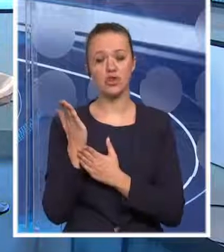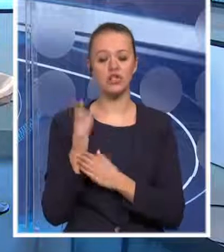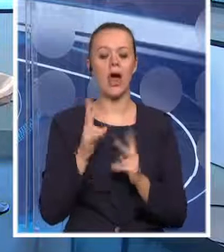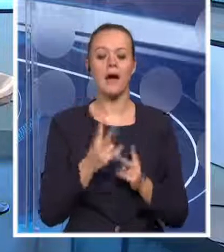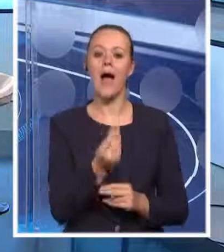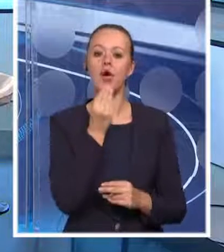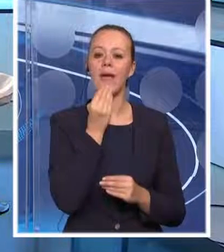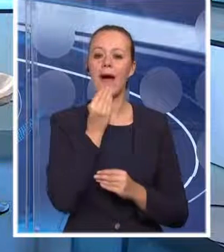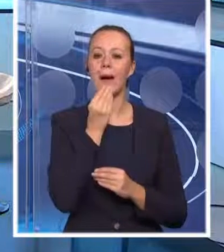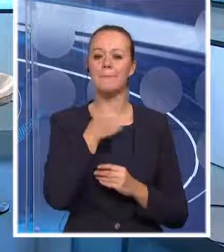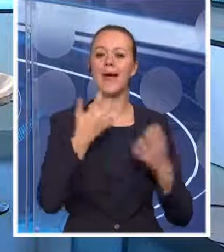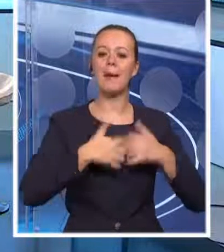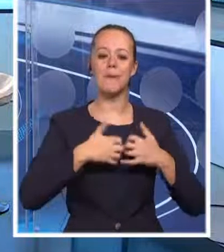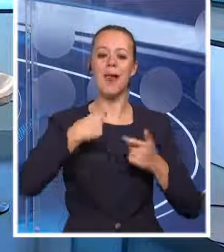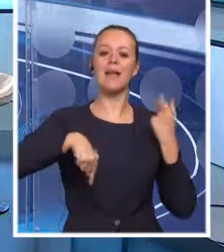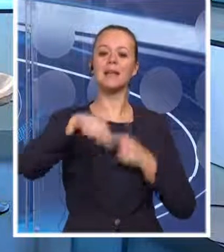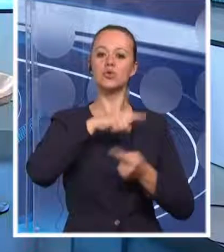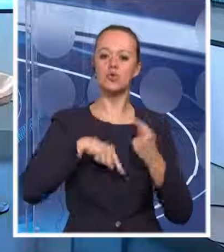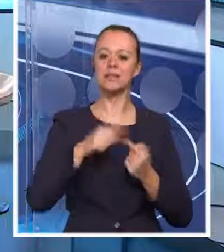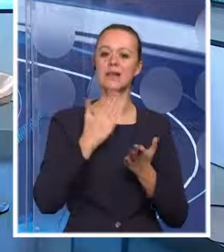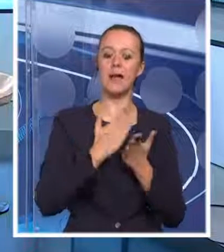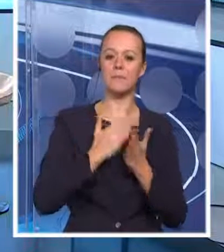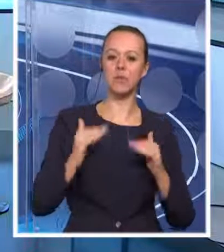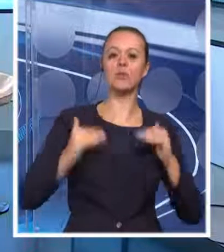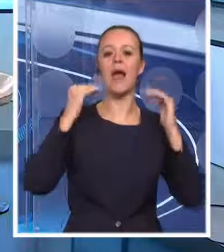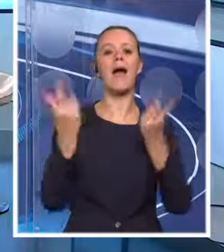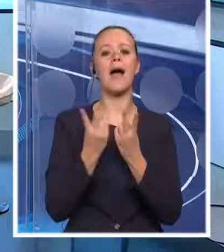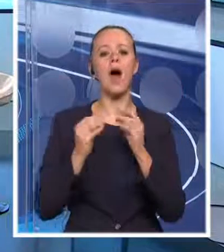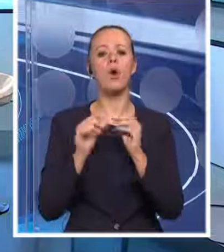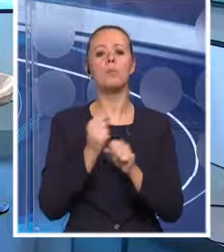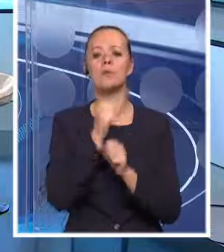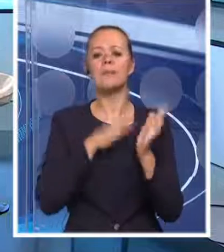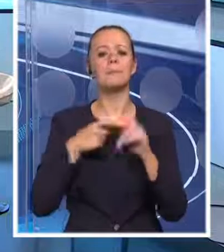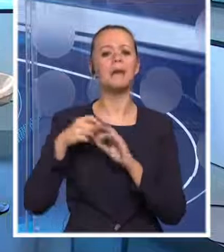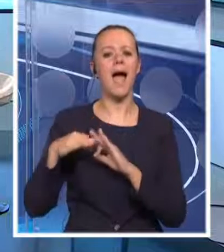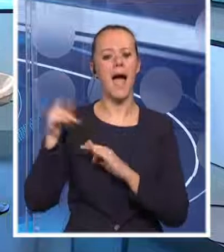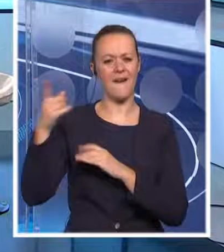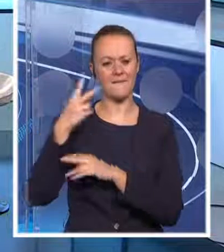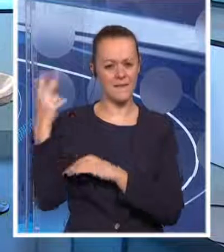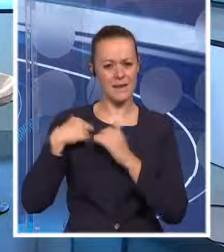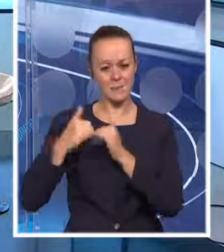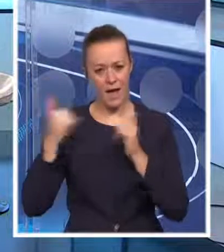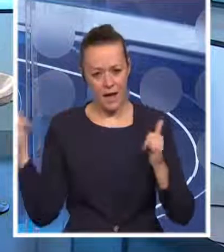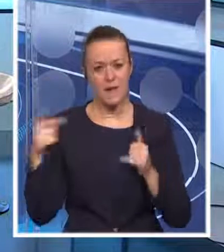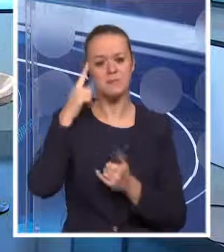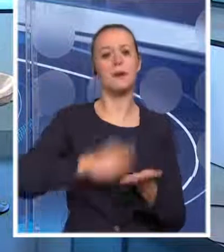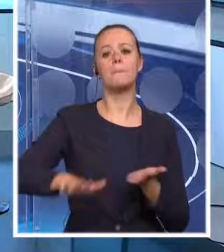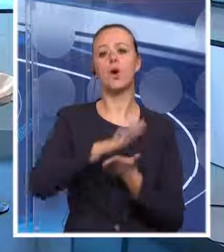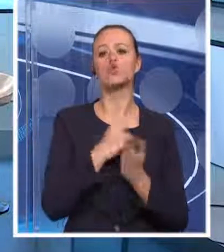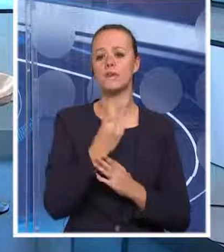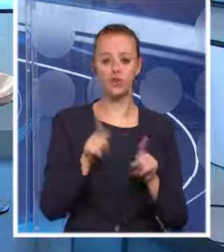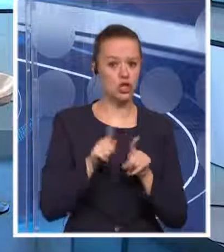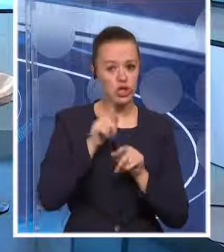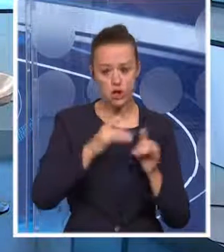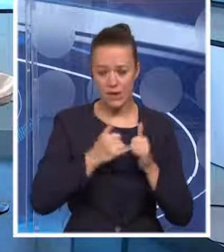prehrambena industrija imala svoje tačke poput ove Budimke koju smo razvili. Ja se nadam da ćemo Poreč i Vučje razviti još nekoliko takvih